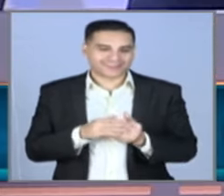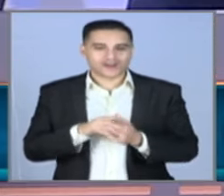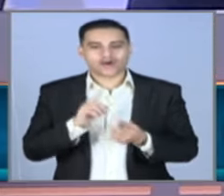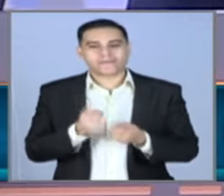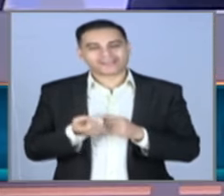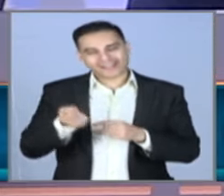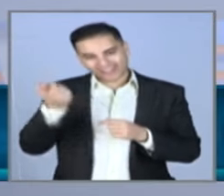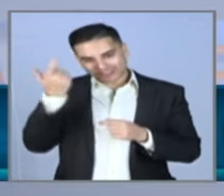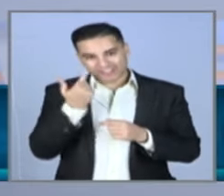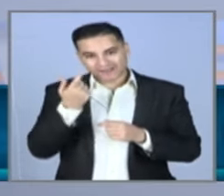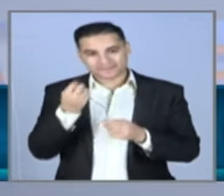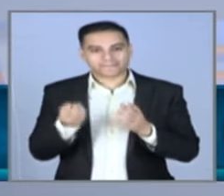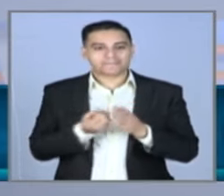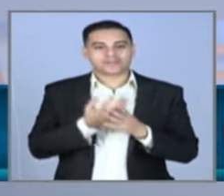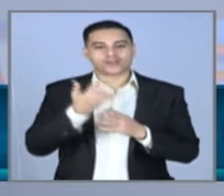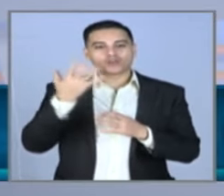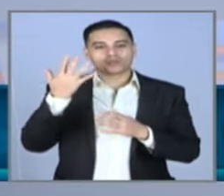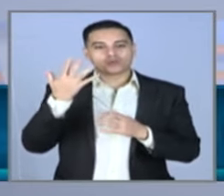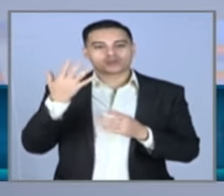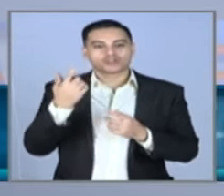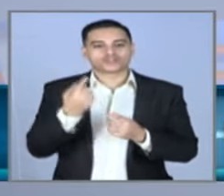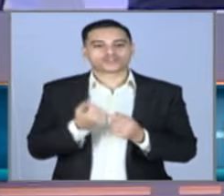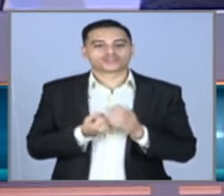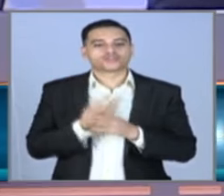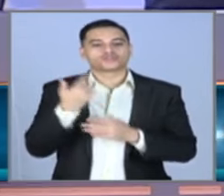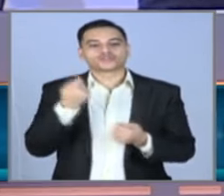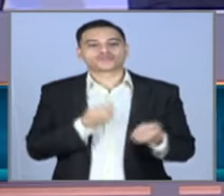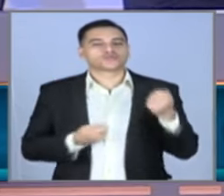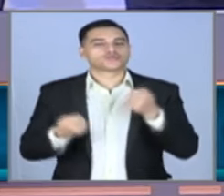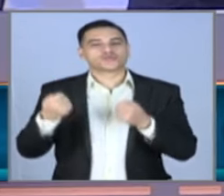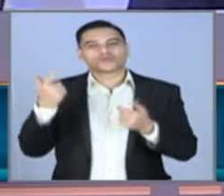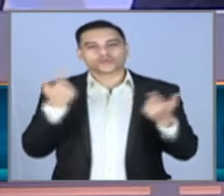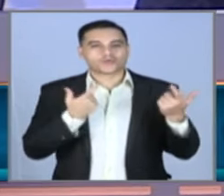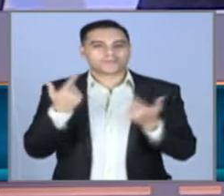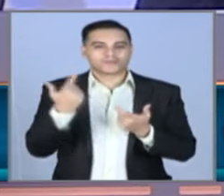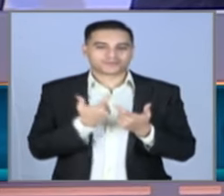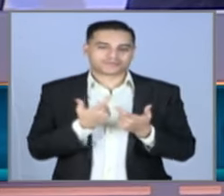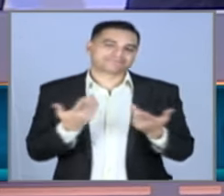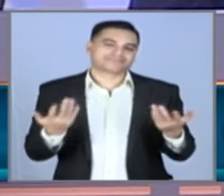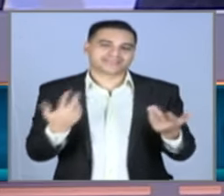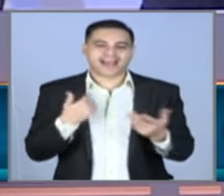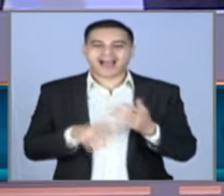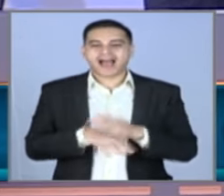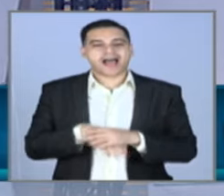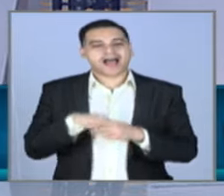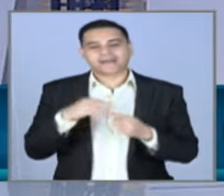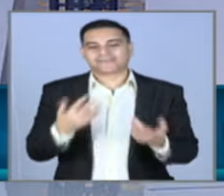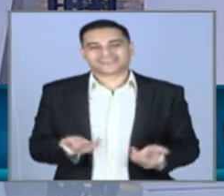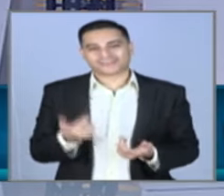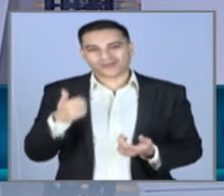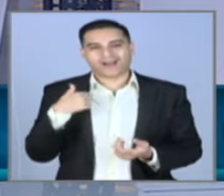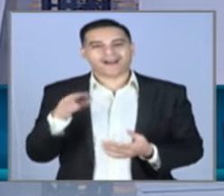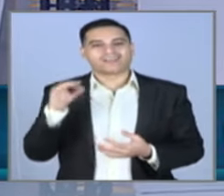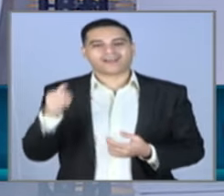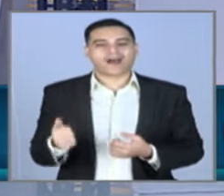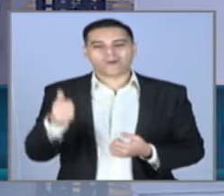الشمس بتضوي. أيوة شموس. يا شمس، طب أعمل إيه أنا دلوقتي بقى؟ أختار